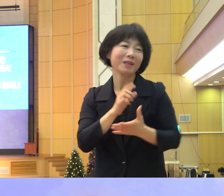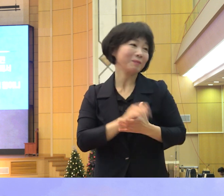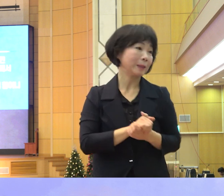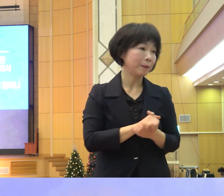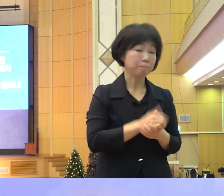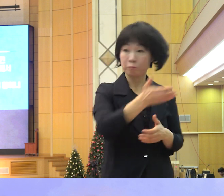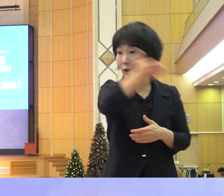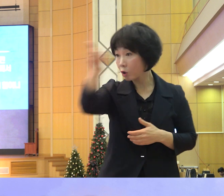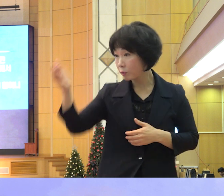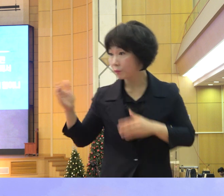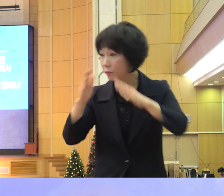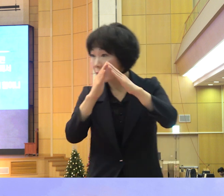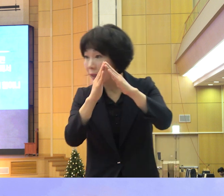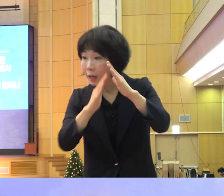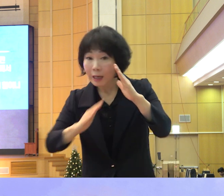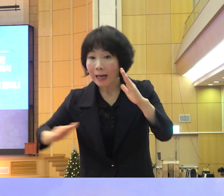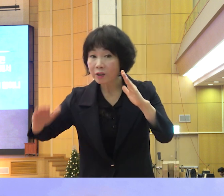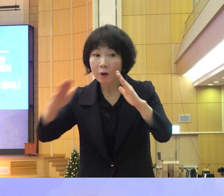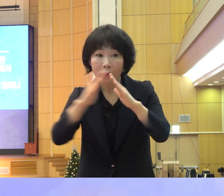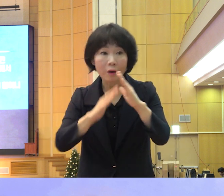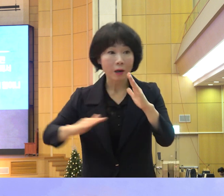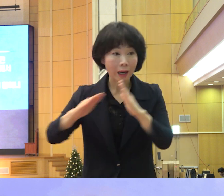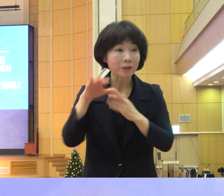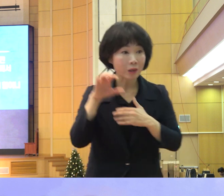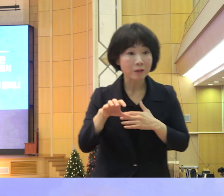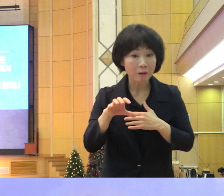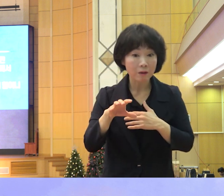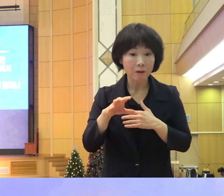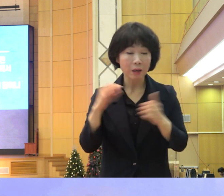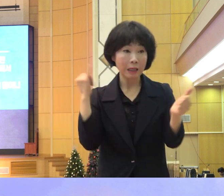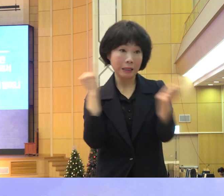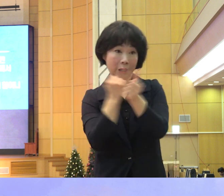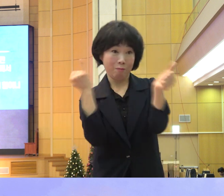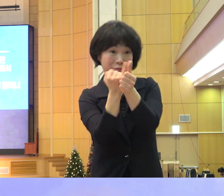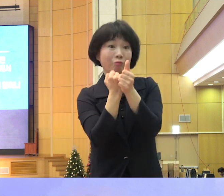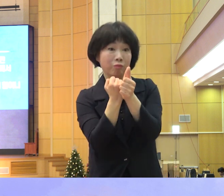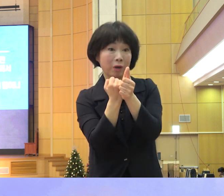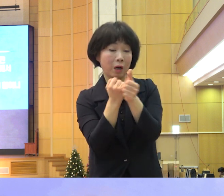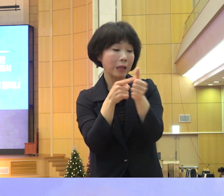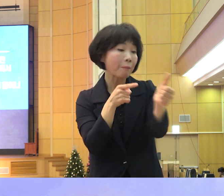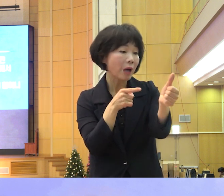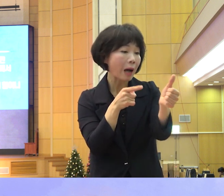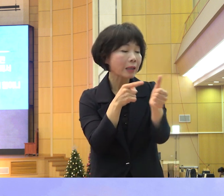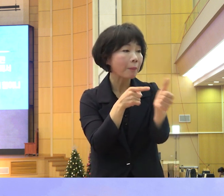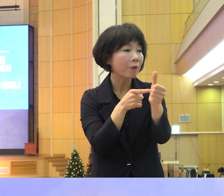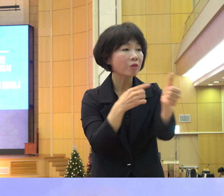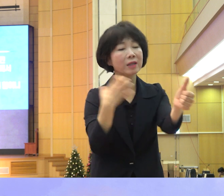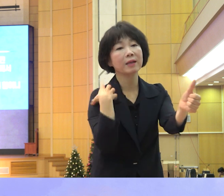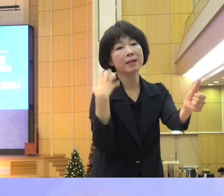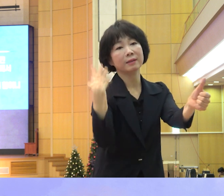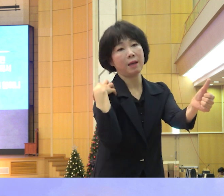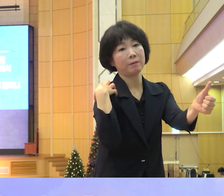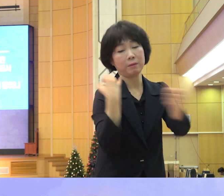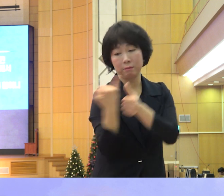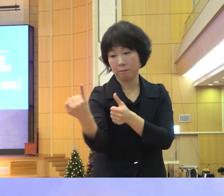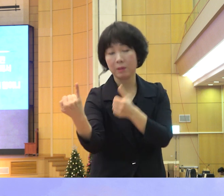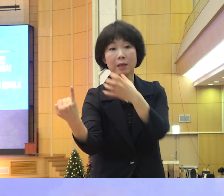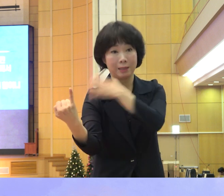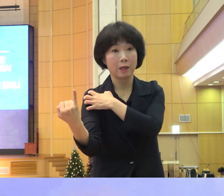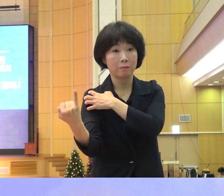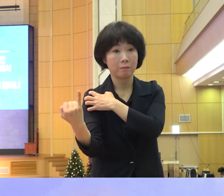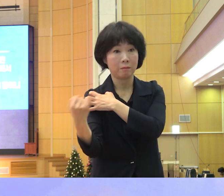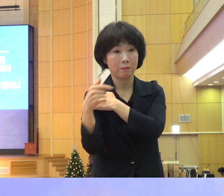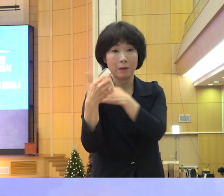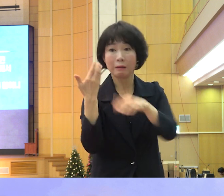여러분 가정에서도 같이 살아도 남편은 남편으로서의 어떻게 행해야 될지, 아내는